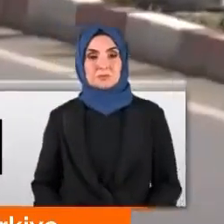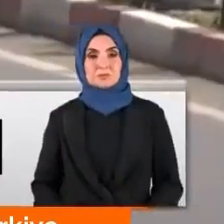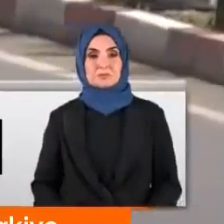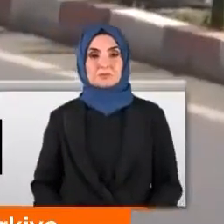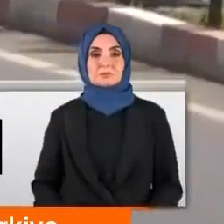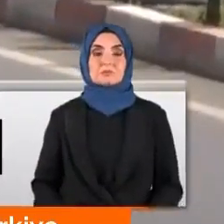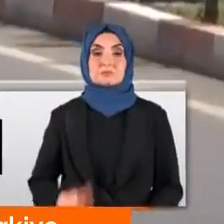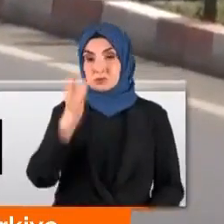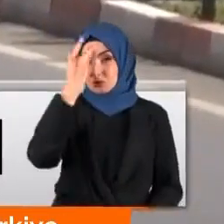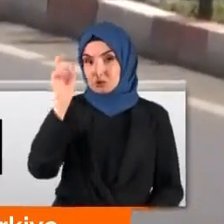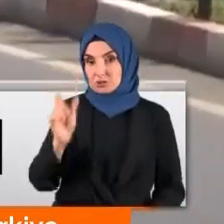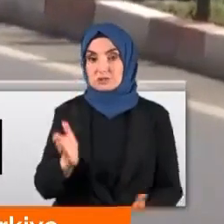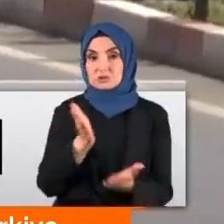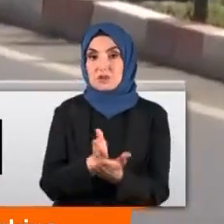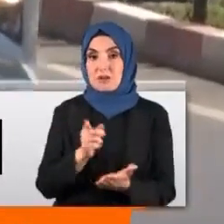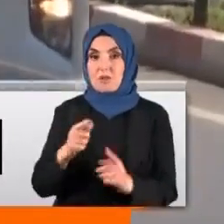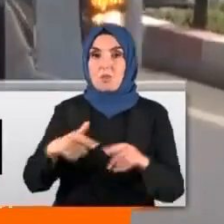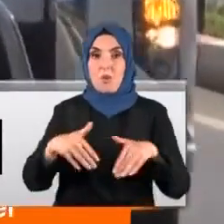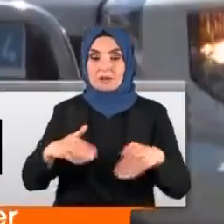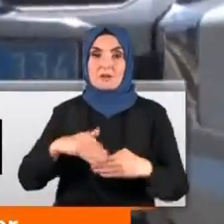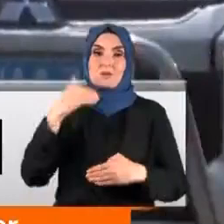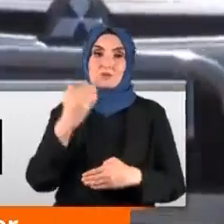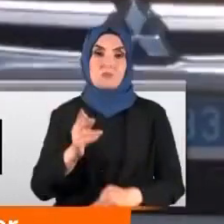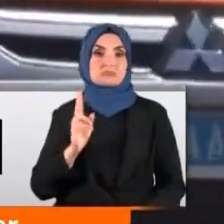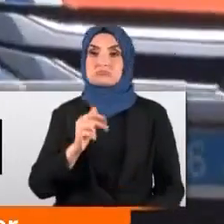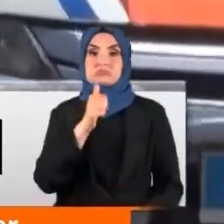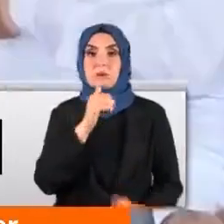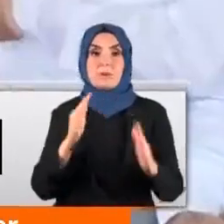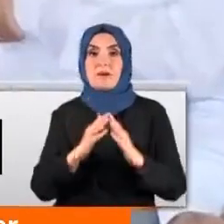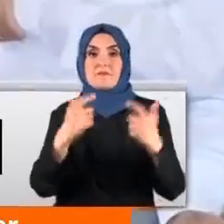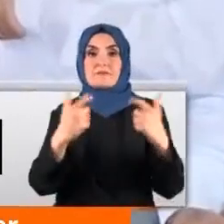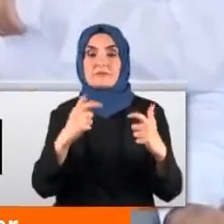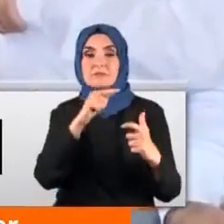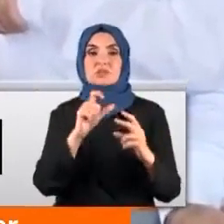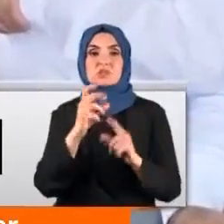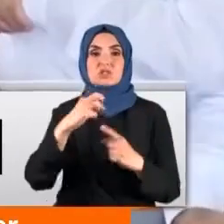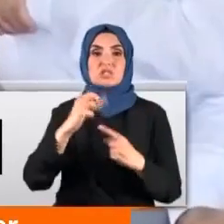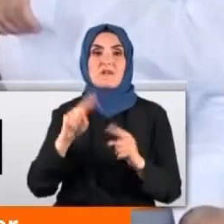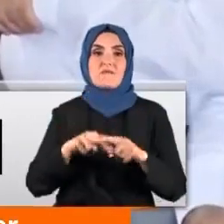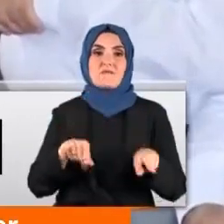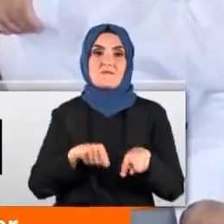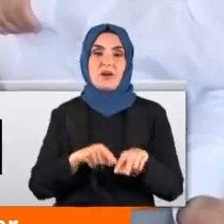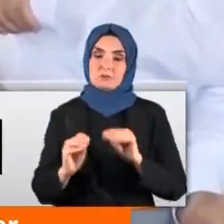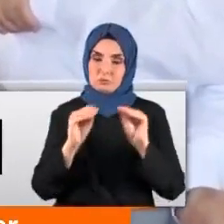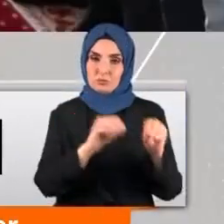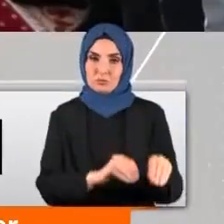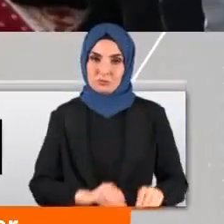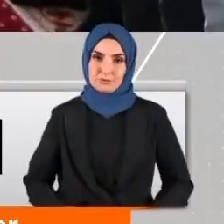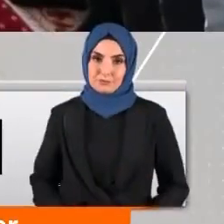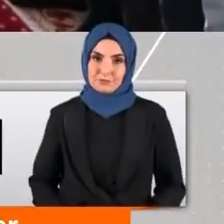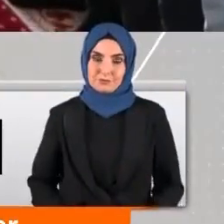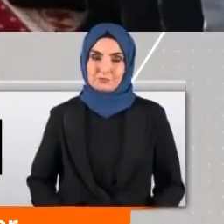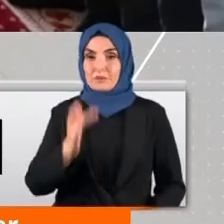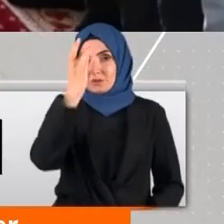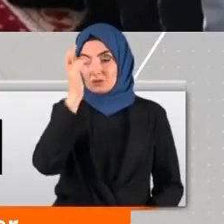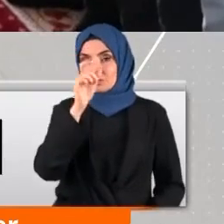Şehit Teğmen'in cenazesi törenin ardından baba ocağı Şirvan'a götürüldü. Haklarınızı helal eder misiniz? Şehit